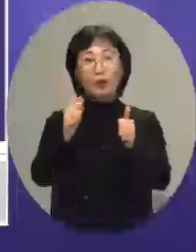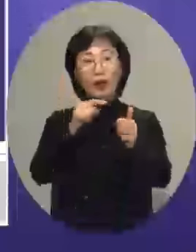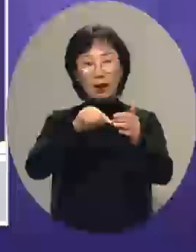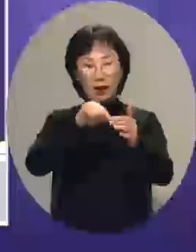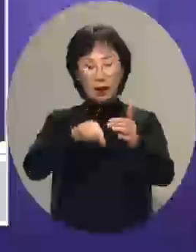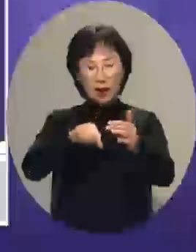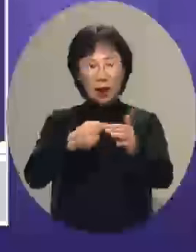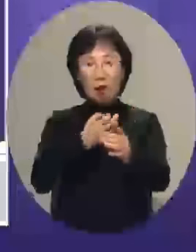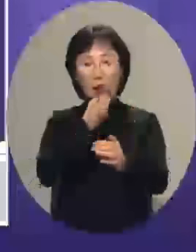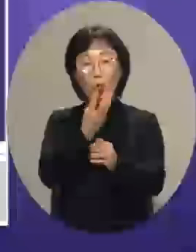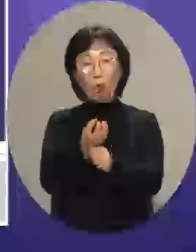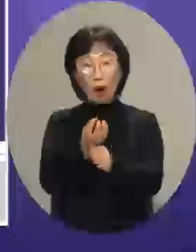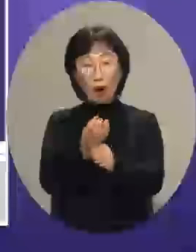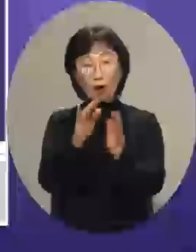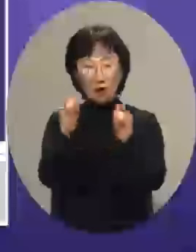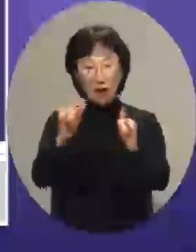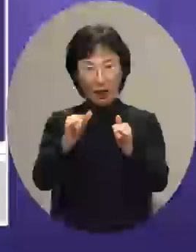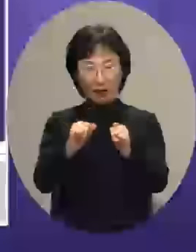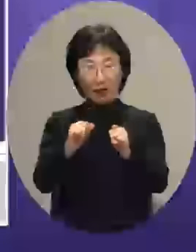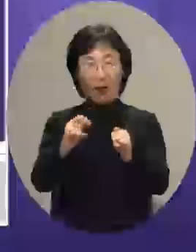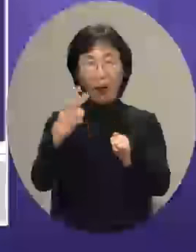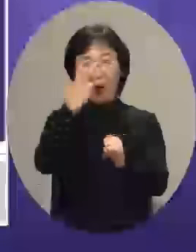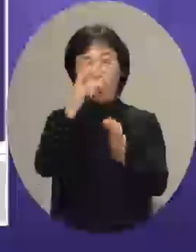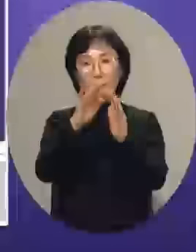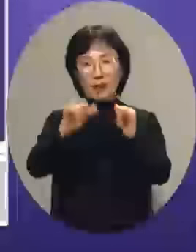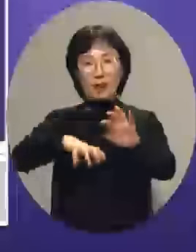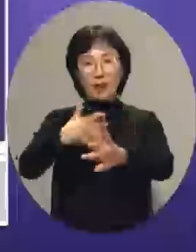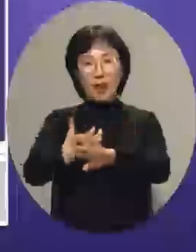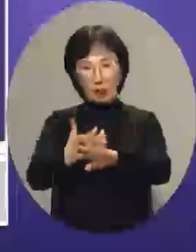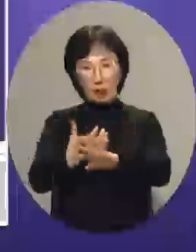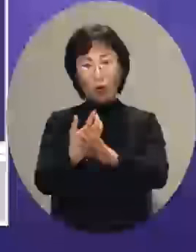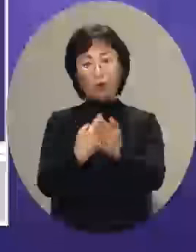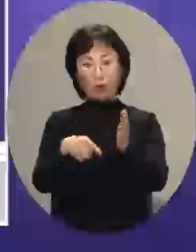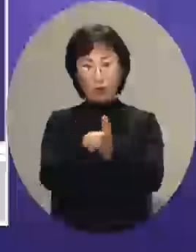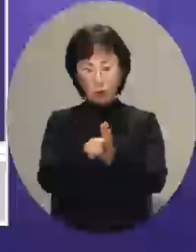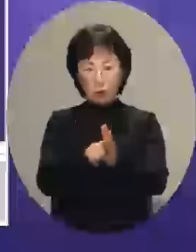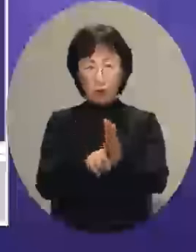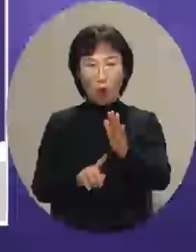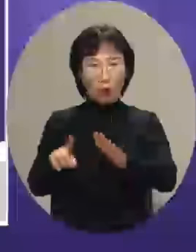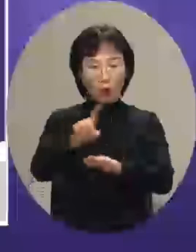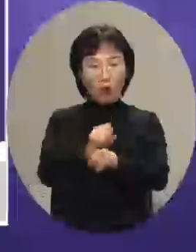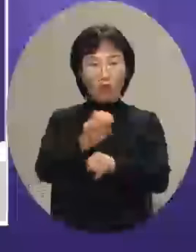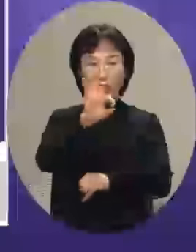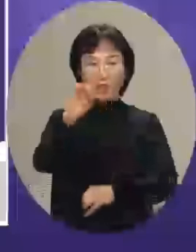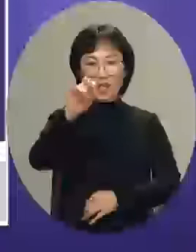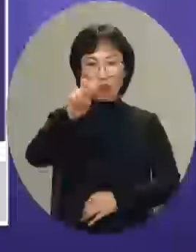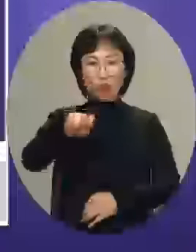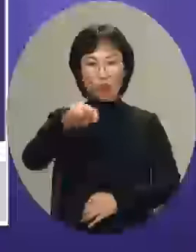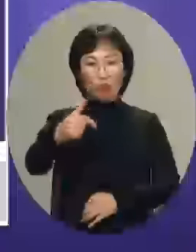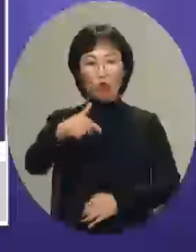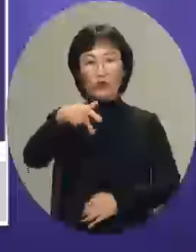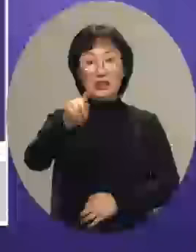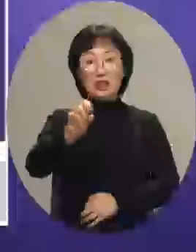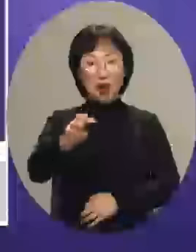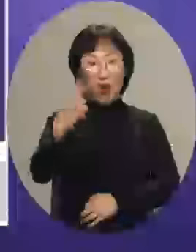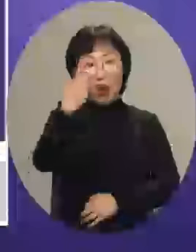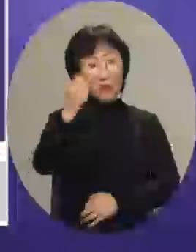고발자로서 검찰개혁에 앞장서고 있는 임은정 검사 잘 아시죠? 예. 임은정